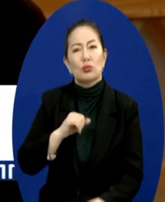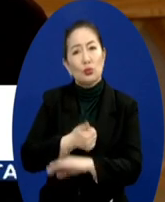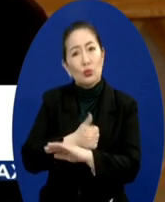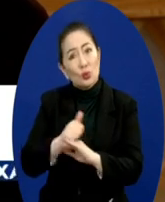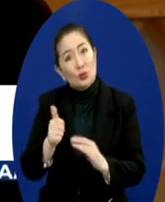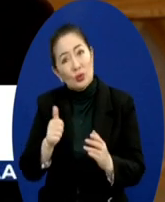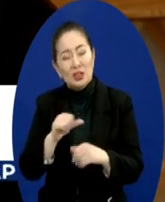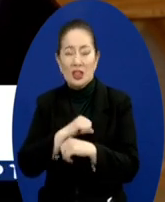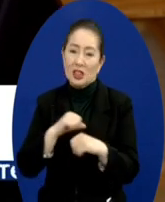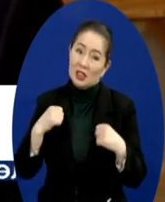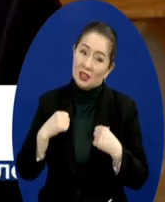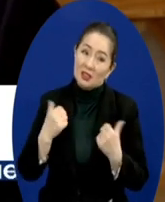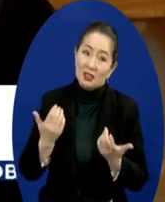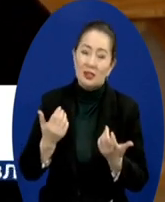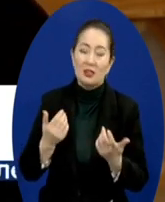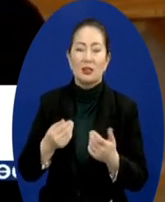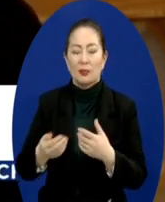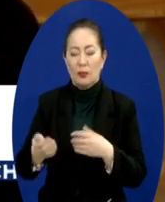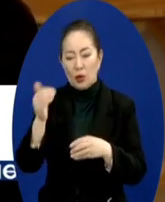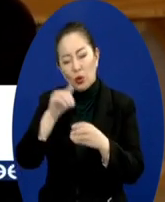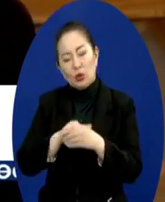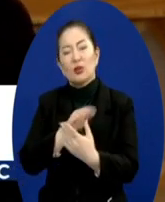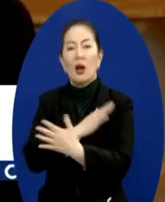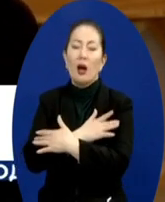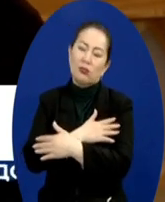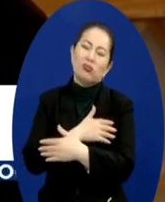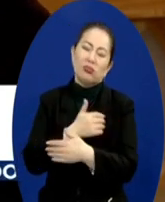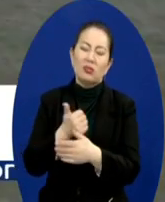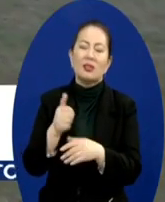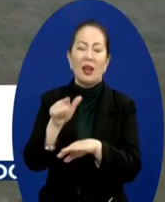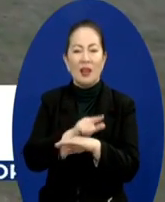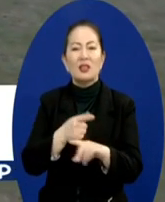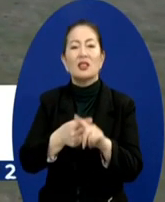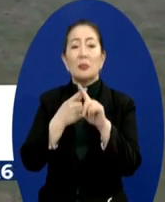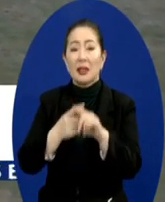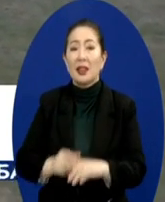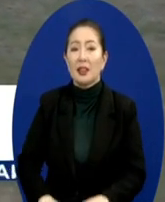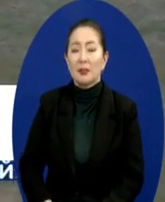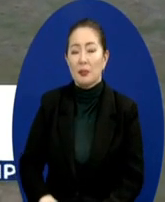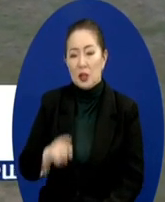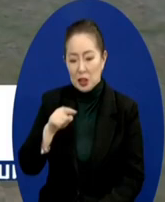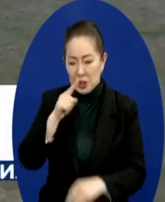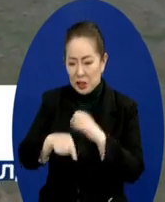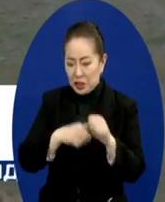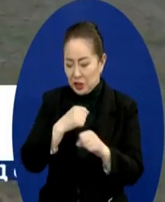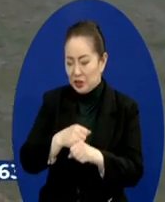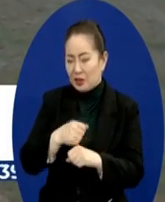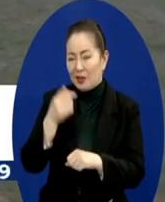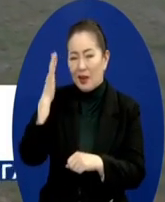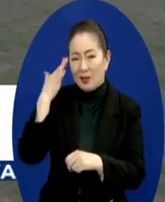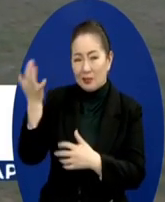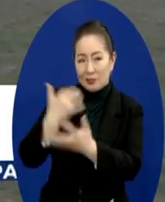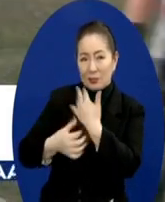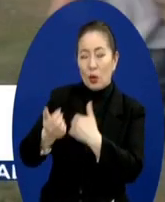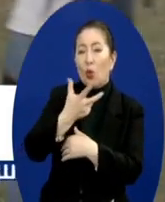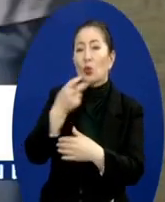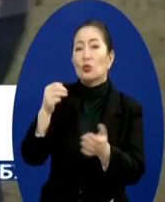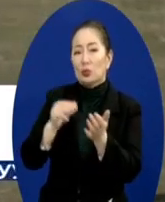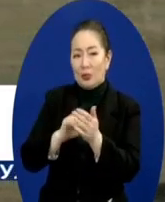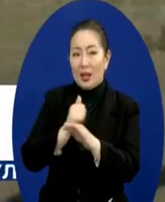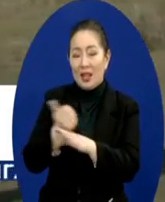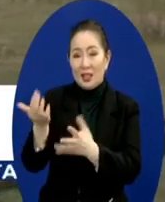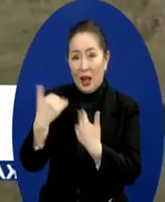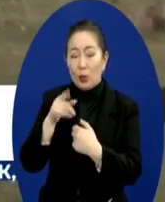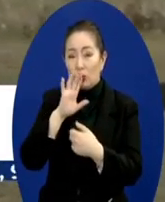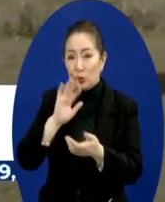маань эргэдчихсэн. Одоо очих амралтаа өнгөрүүлэх ийм газар нэгээр нэмэгдэнэ. Энэ жил гадны 300 мянган орчим жуулчин хүлээж авах төлөвлөгөө байна.